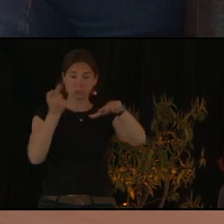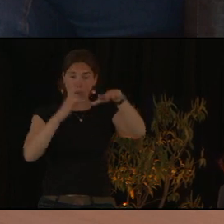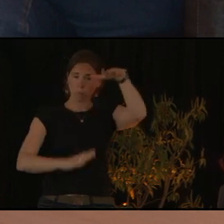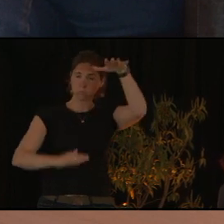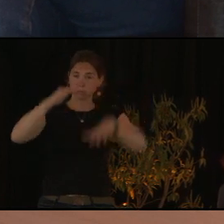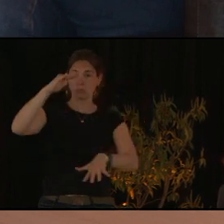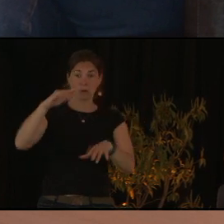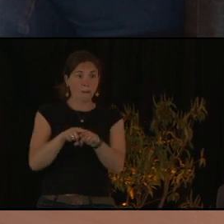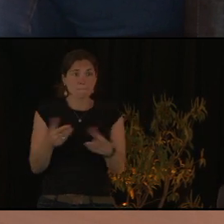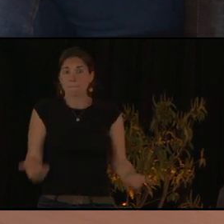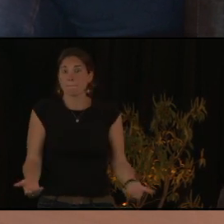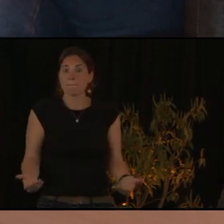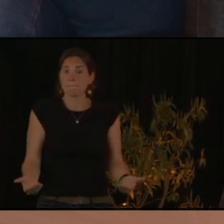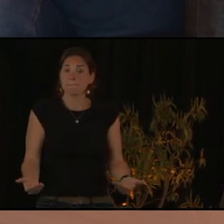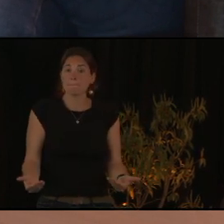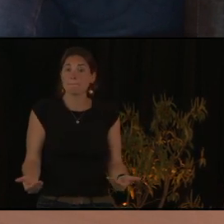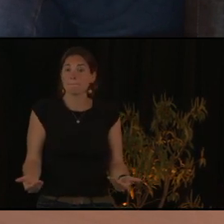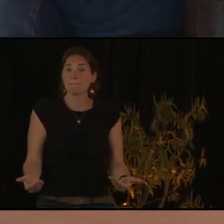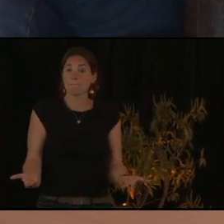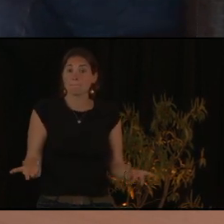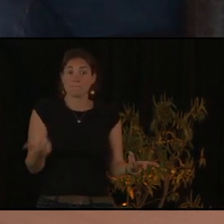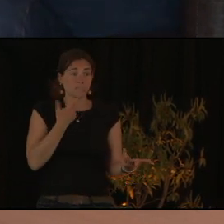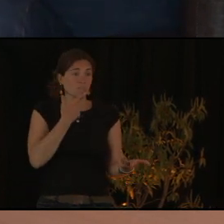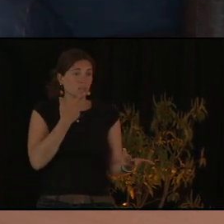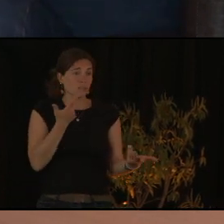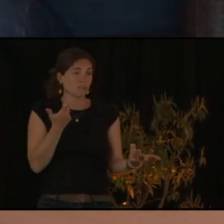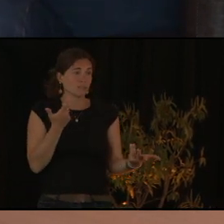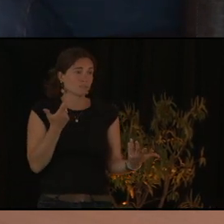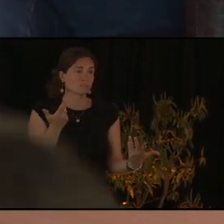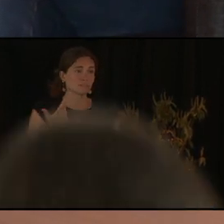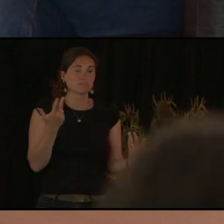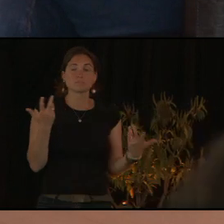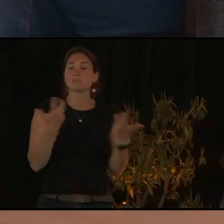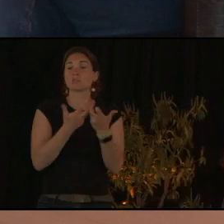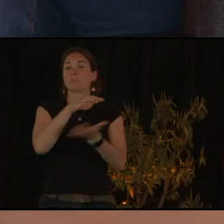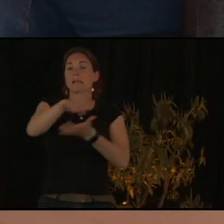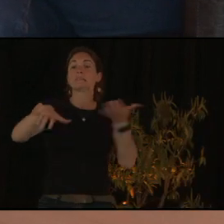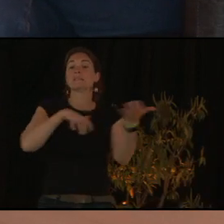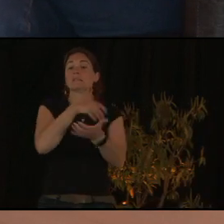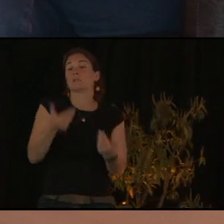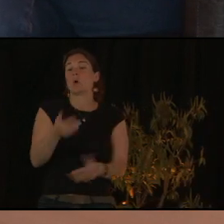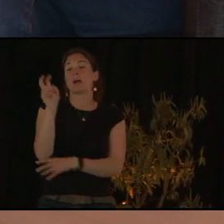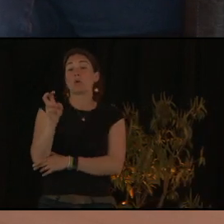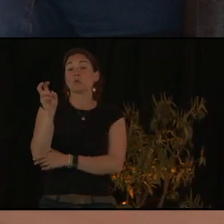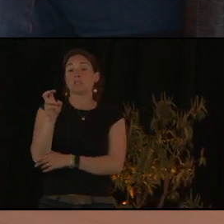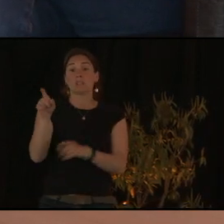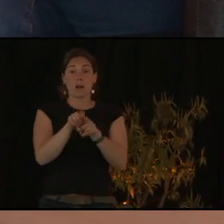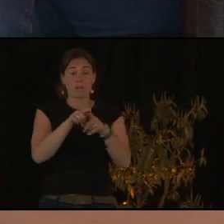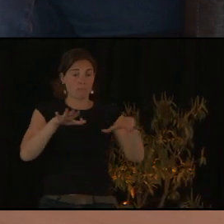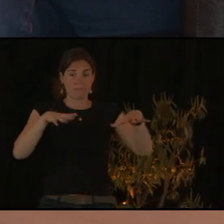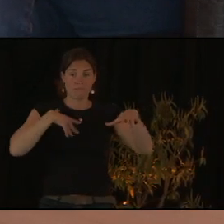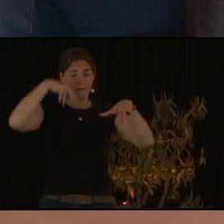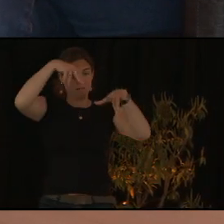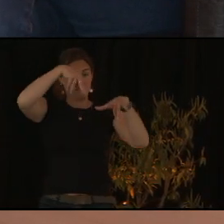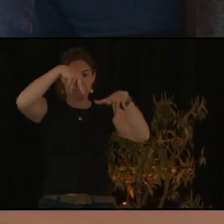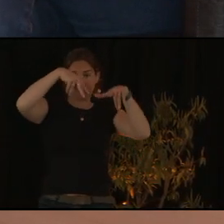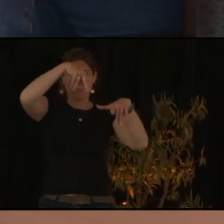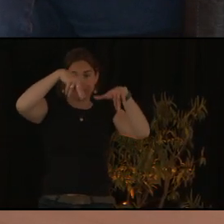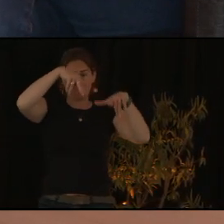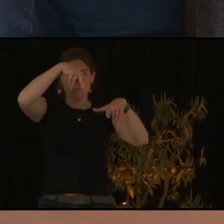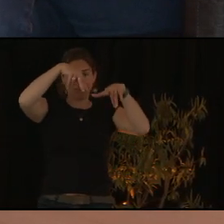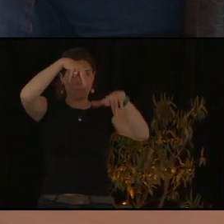vit aujourd'hui. C'est je veux dire, on peut très bien caractériser la crise écologique comme le sol qui se dérobe sous nos pieds. Ce qu'on pensait